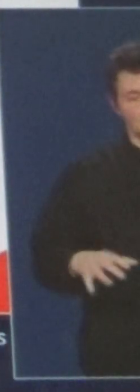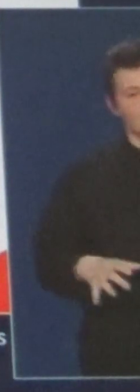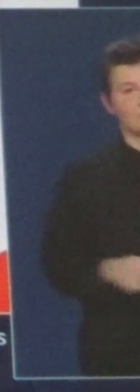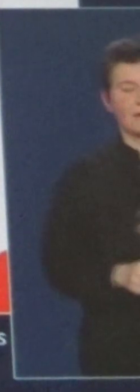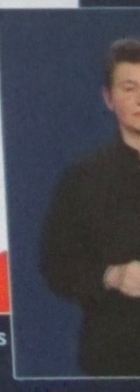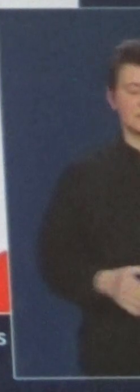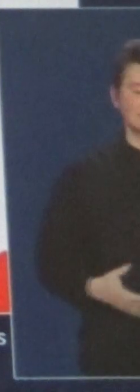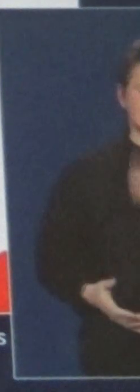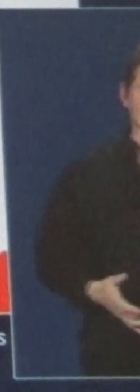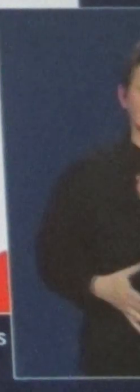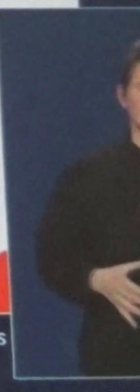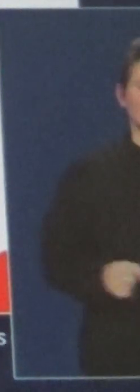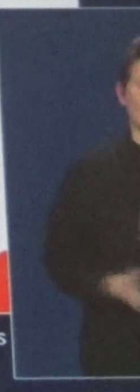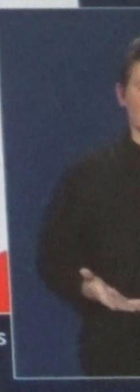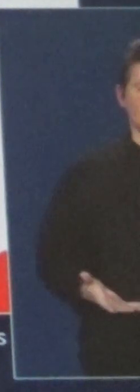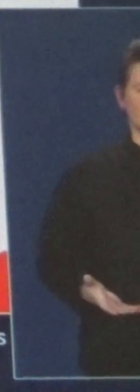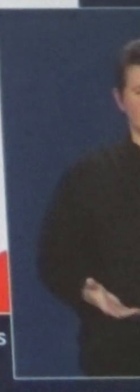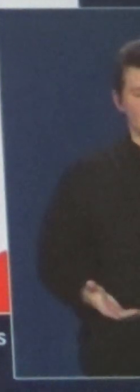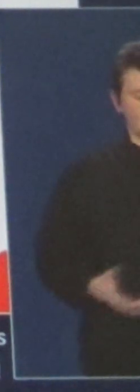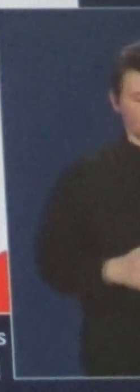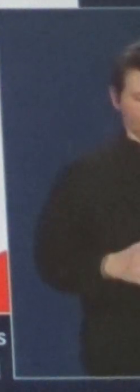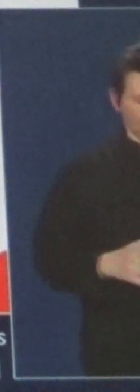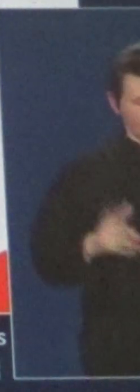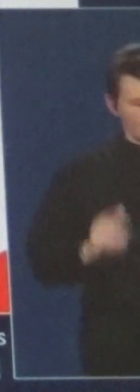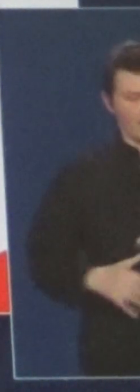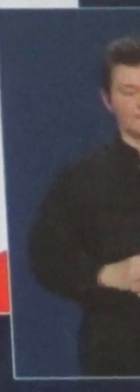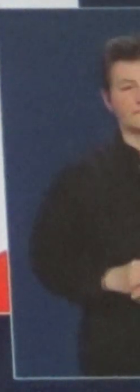reine fait monter les fachos.